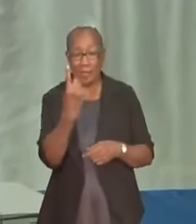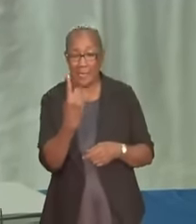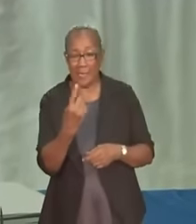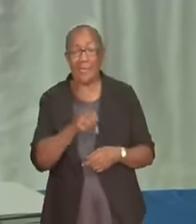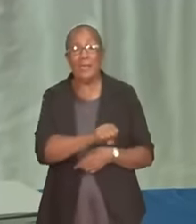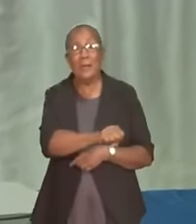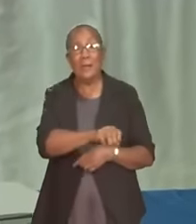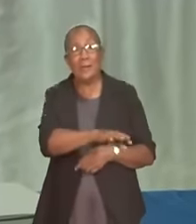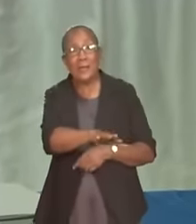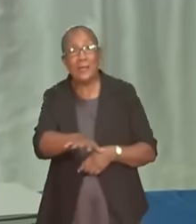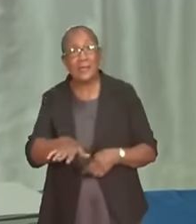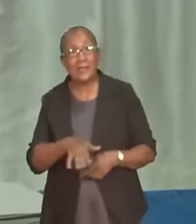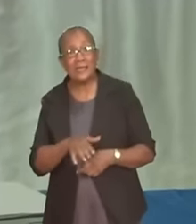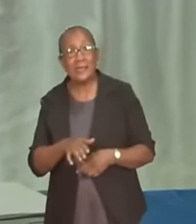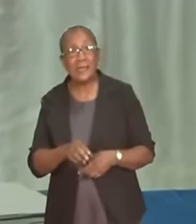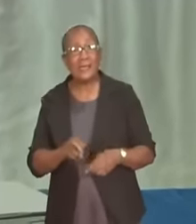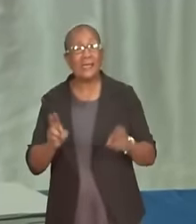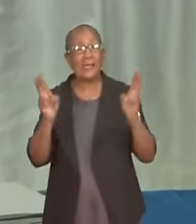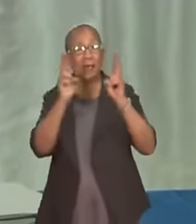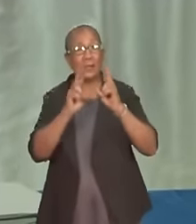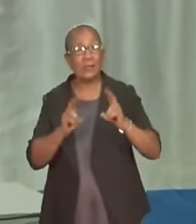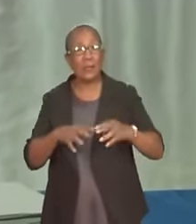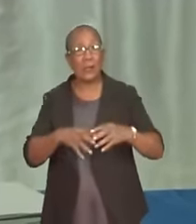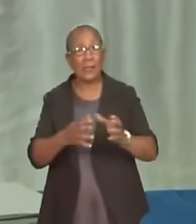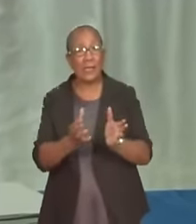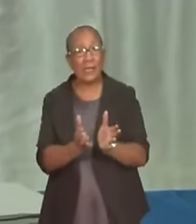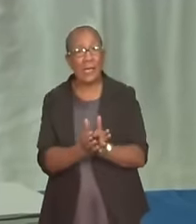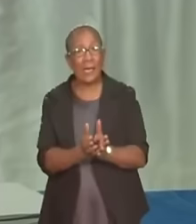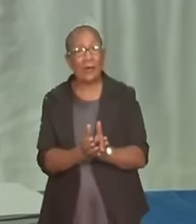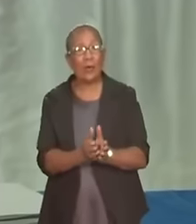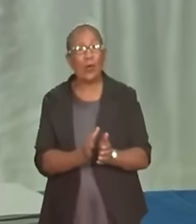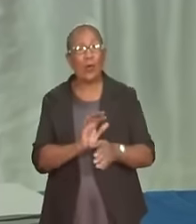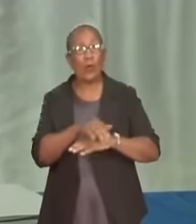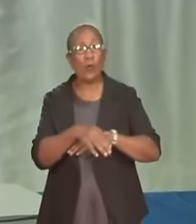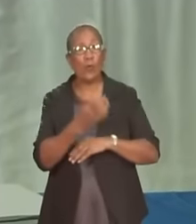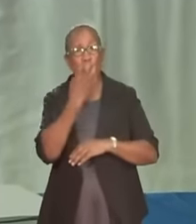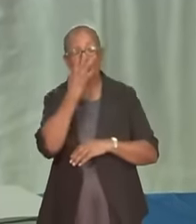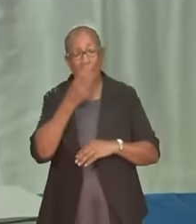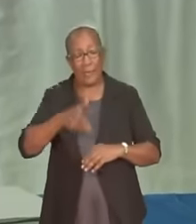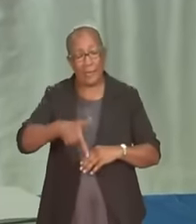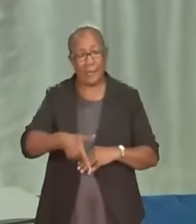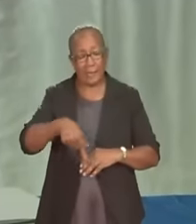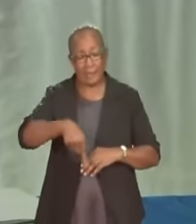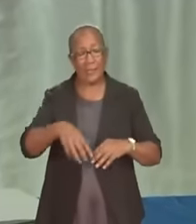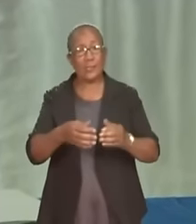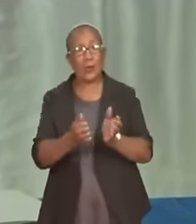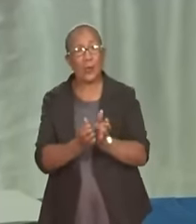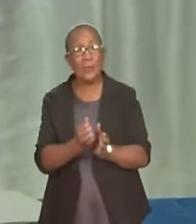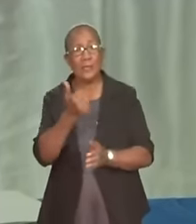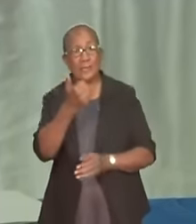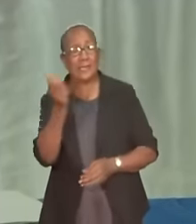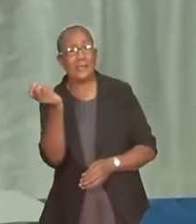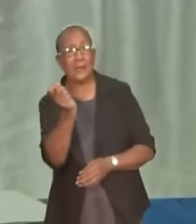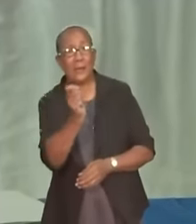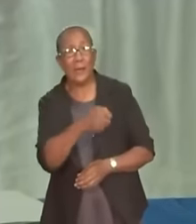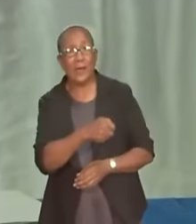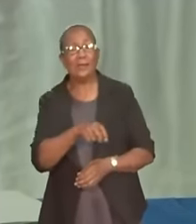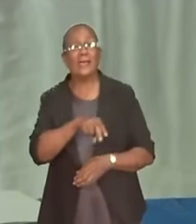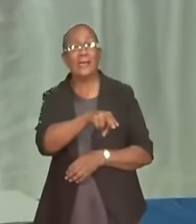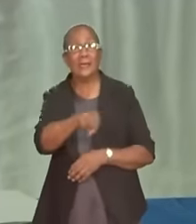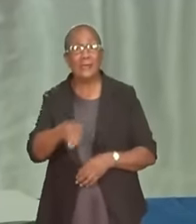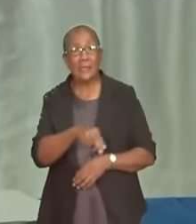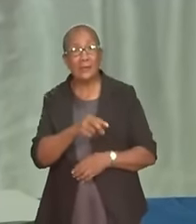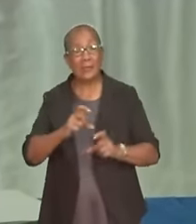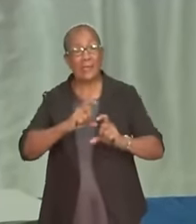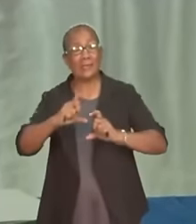een nationale strategie ontwikkelen met betrekking tot je oil en gas? En deze commissie heeft in 6 maanden tijd de nationale